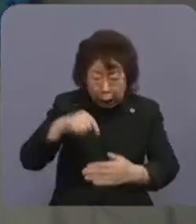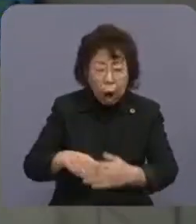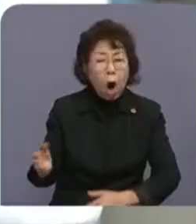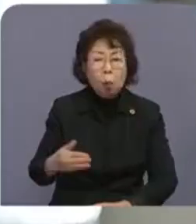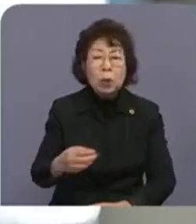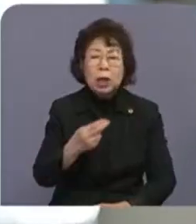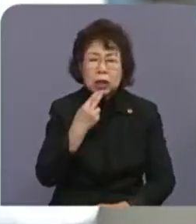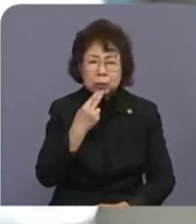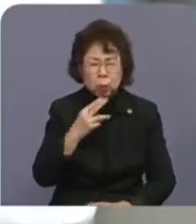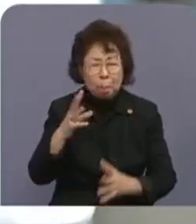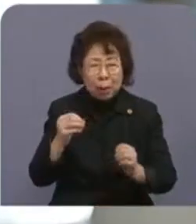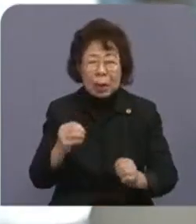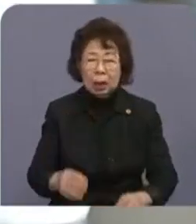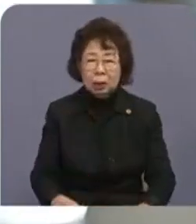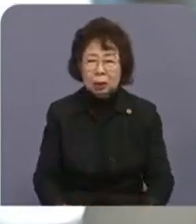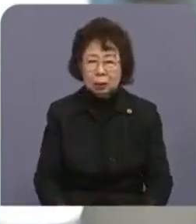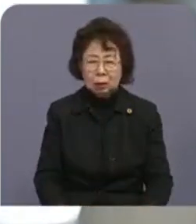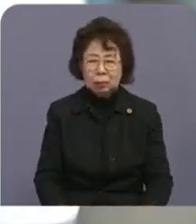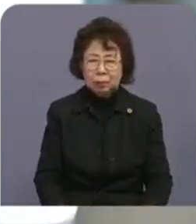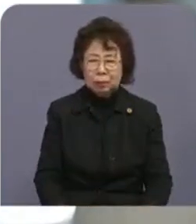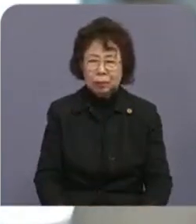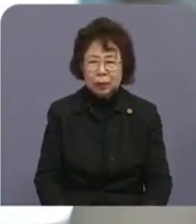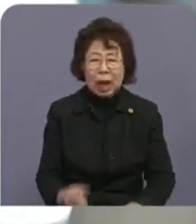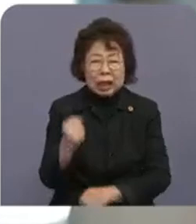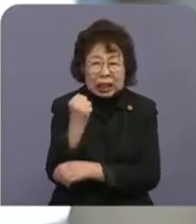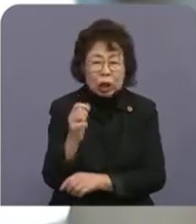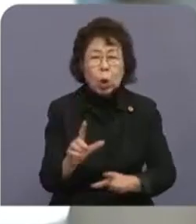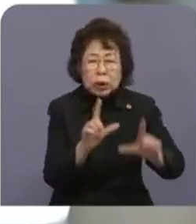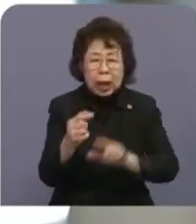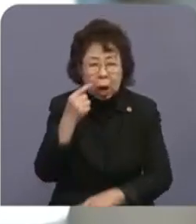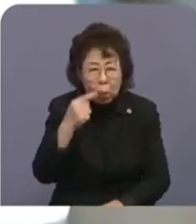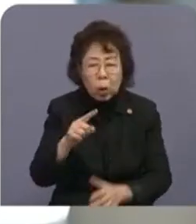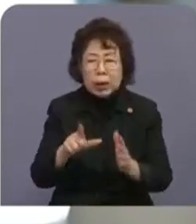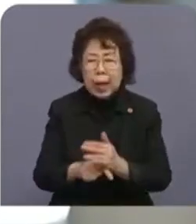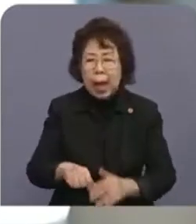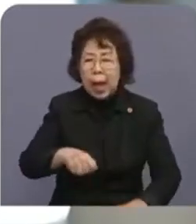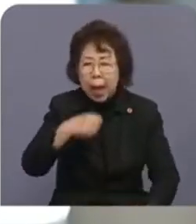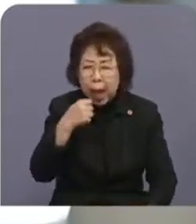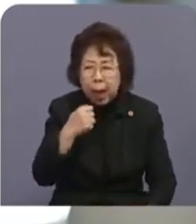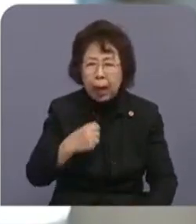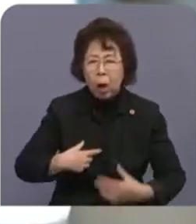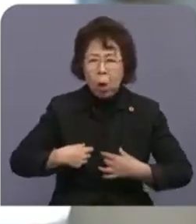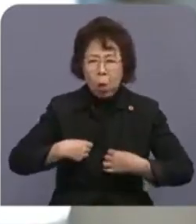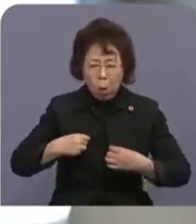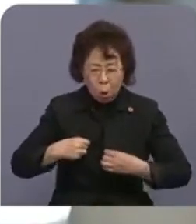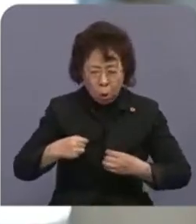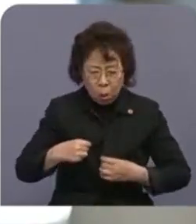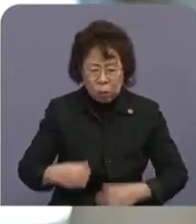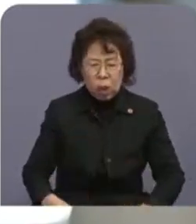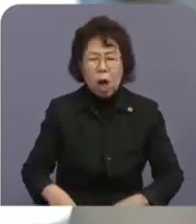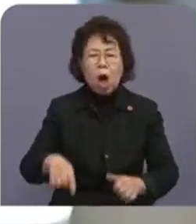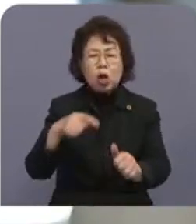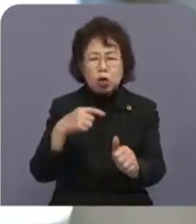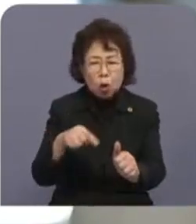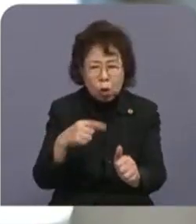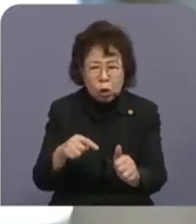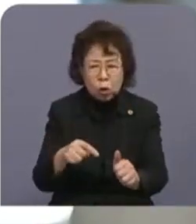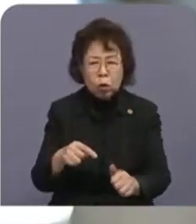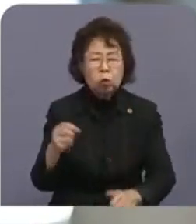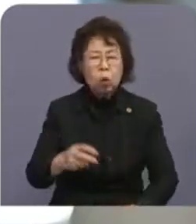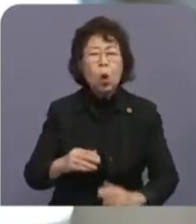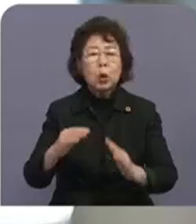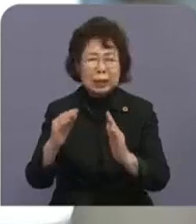확인됐습니다. 기초생활을 보장할 때 생계, 그리고 의료, 그리고 교육,